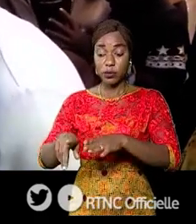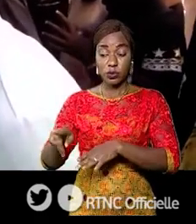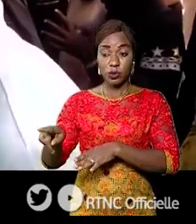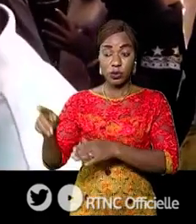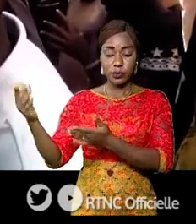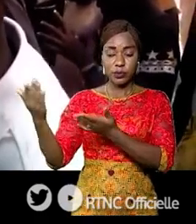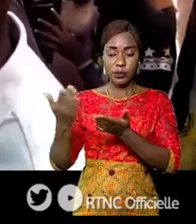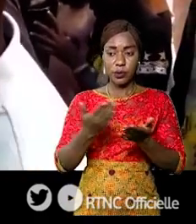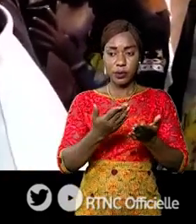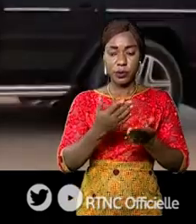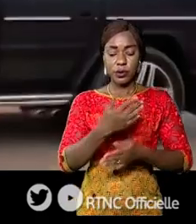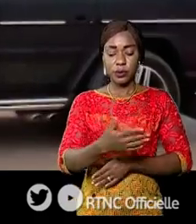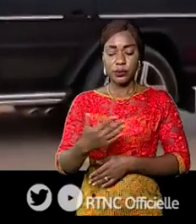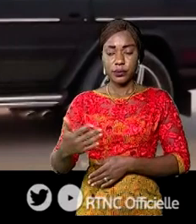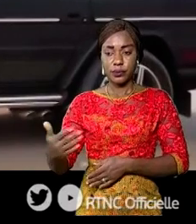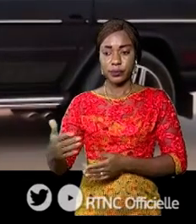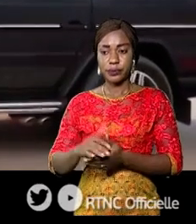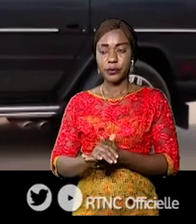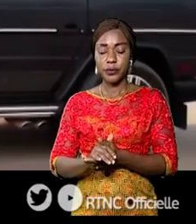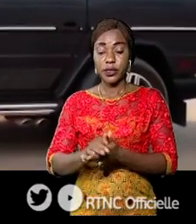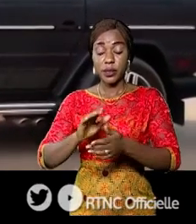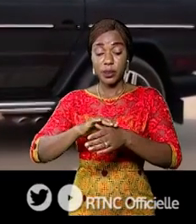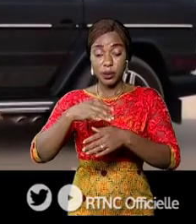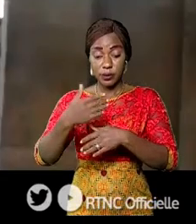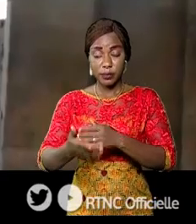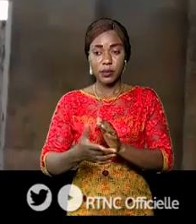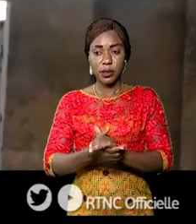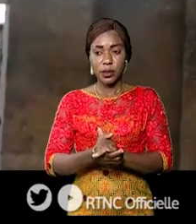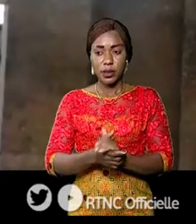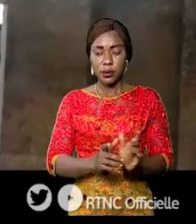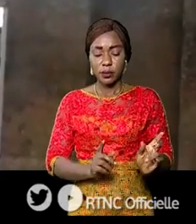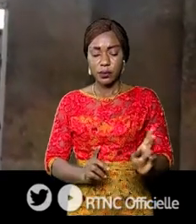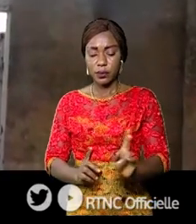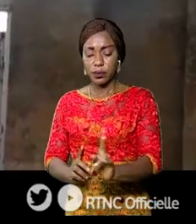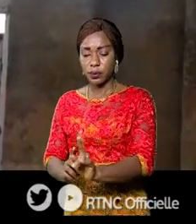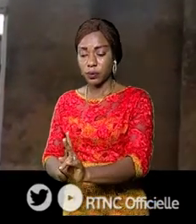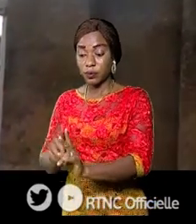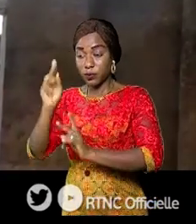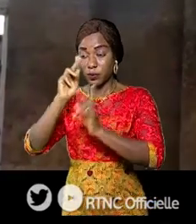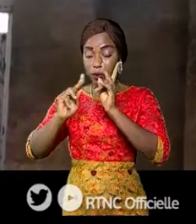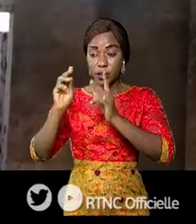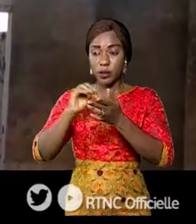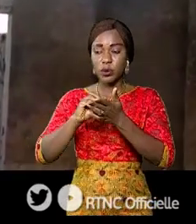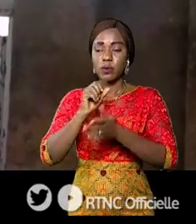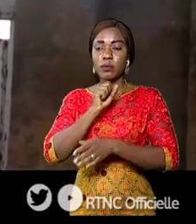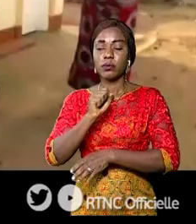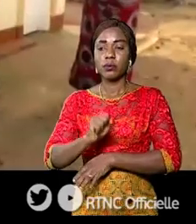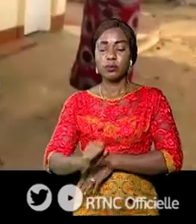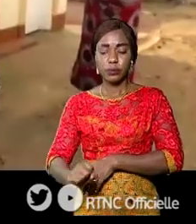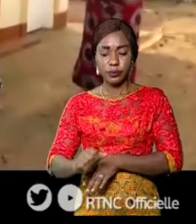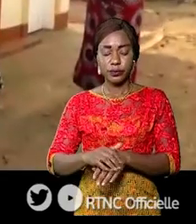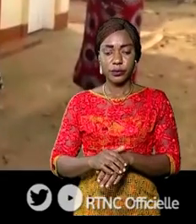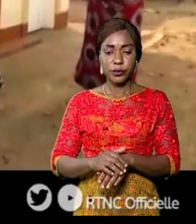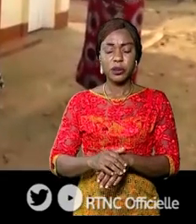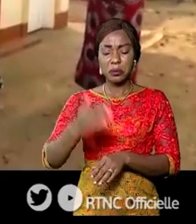Oui, maxime à reprendre. De là, la délégation s'est rendue à l'hospice des vieillards. Ici, un accueil délirant lui a